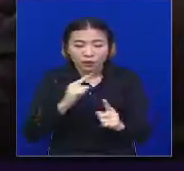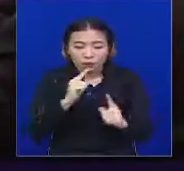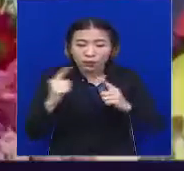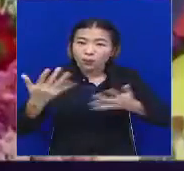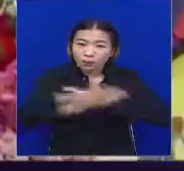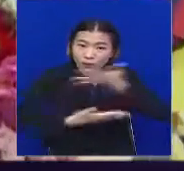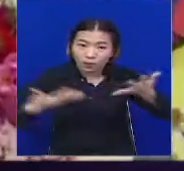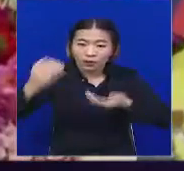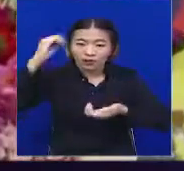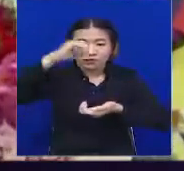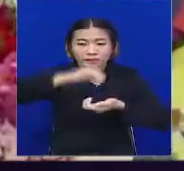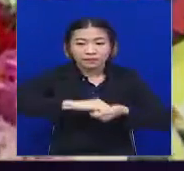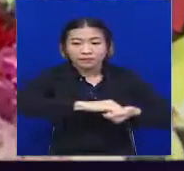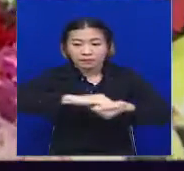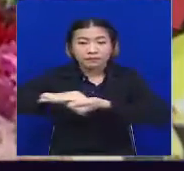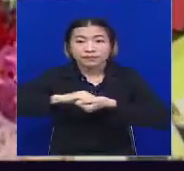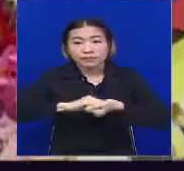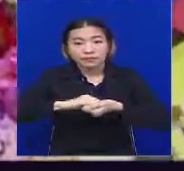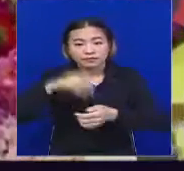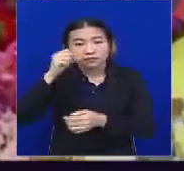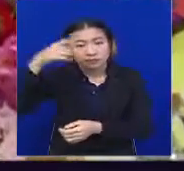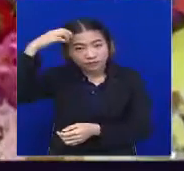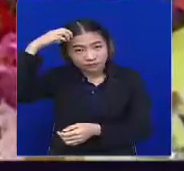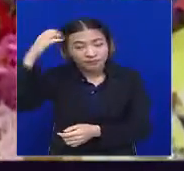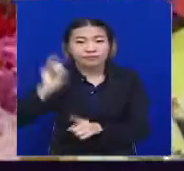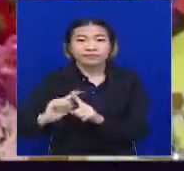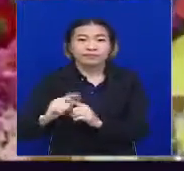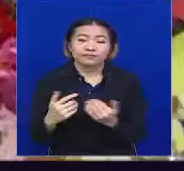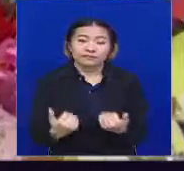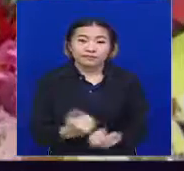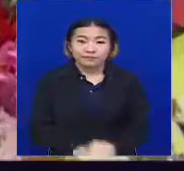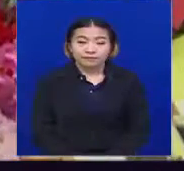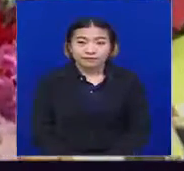ความร่วมมือระหว่างไทยและสปป.ลาวค่ะ